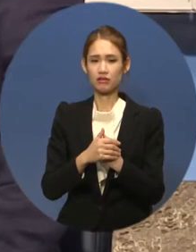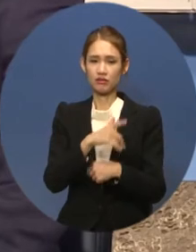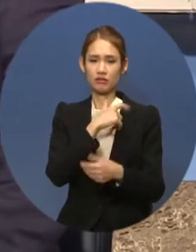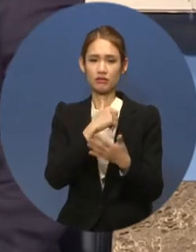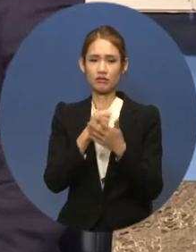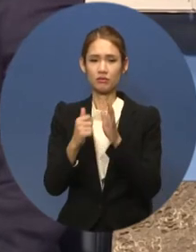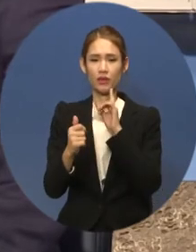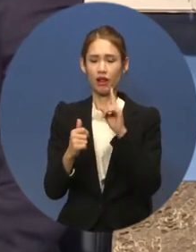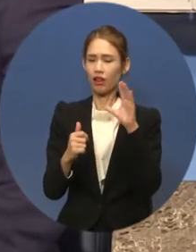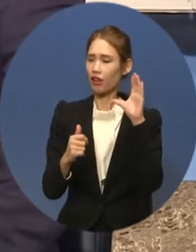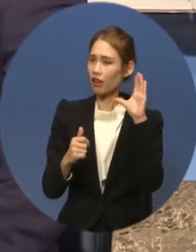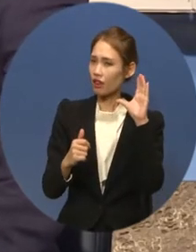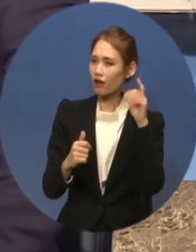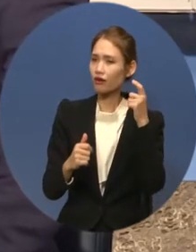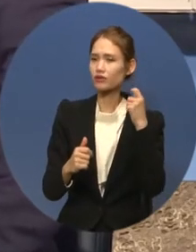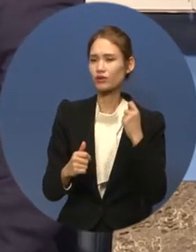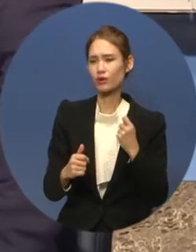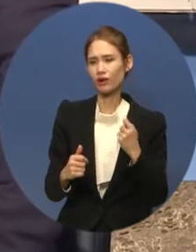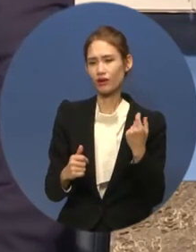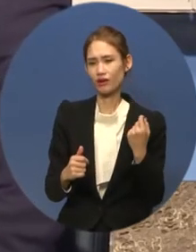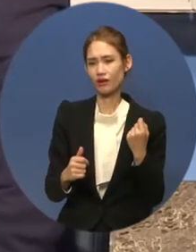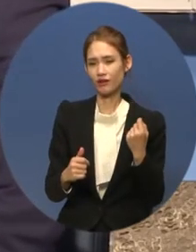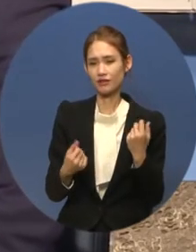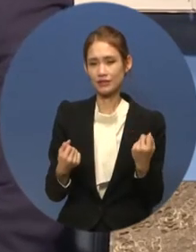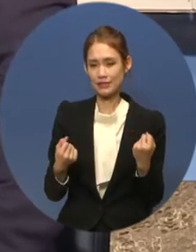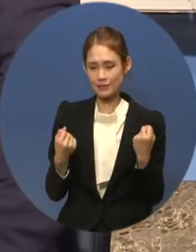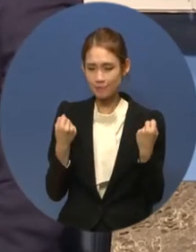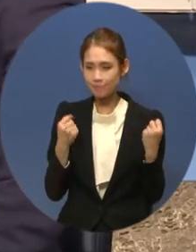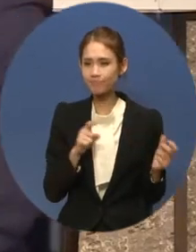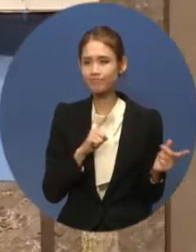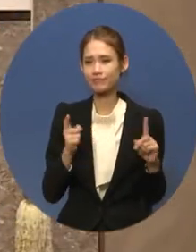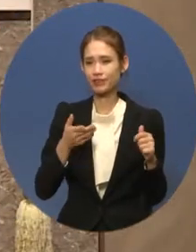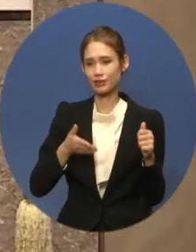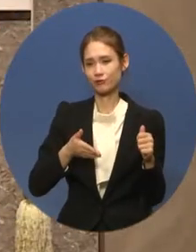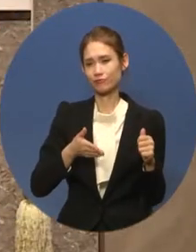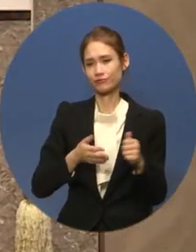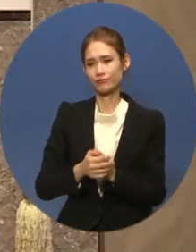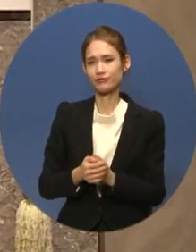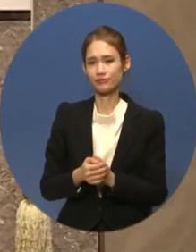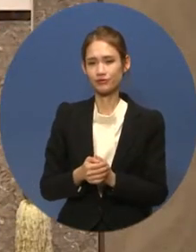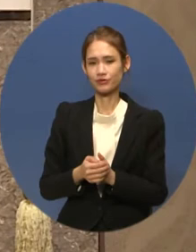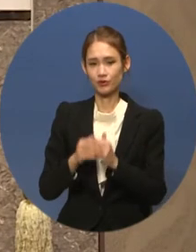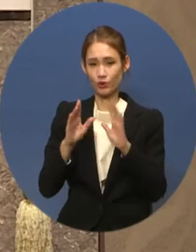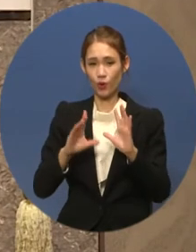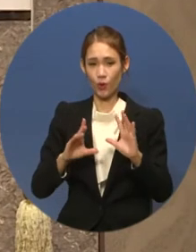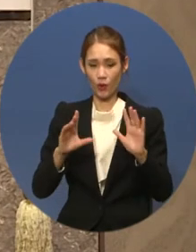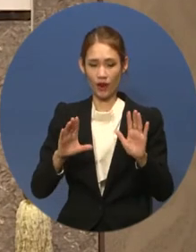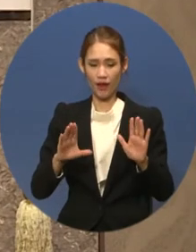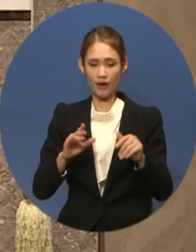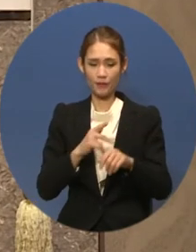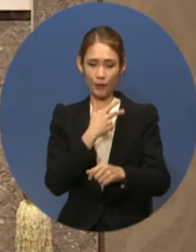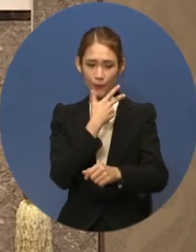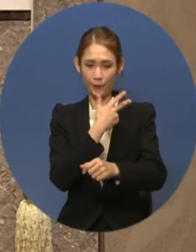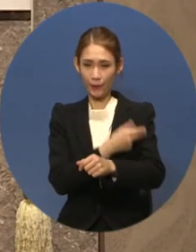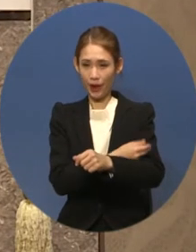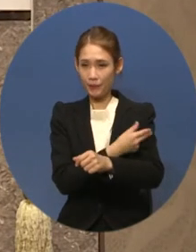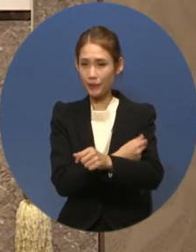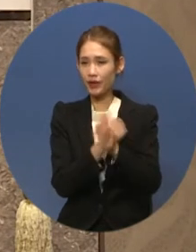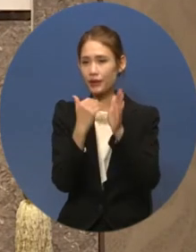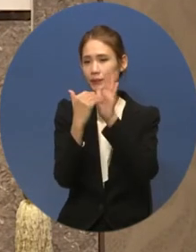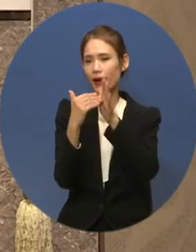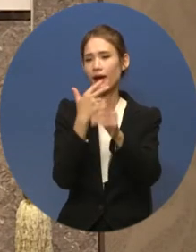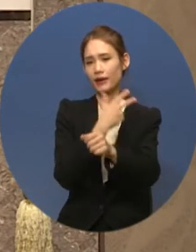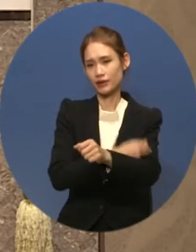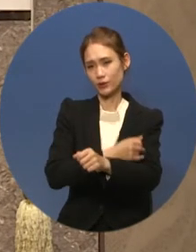눈물 날 것 같아요 응을 좀 되셨으면 좋겠구요 아 이제 올해 백신도 나오고 올해도 굉장히